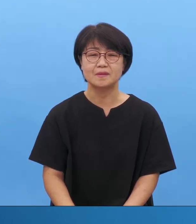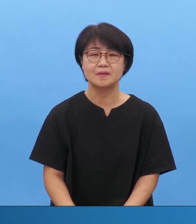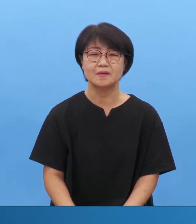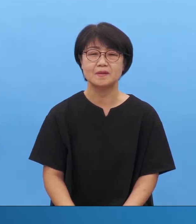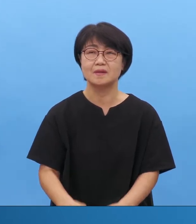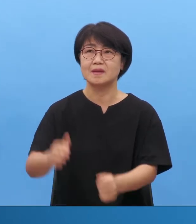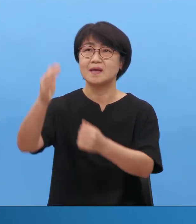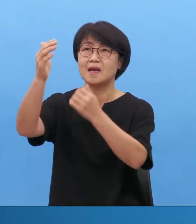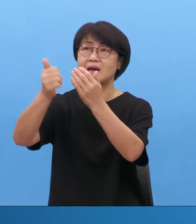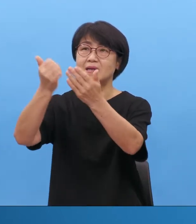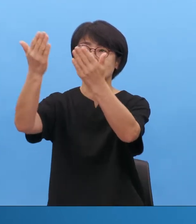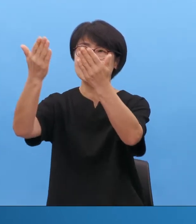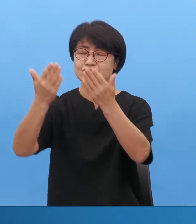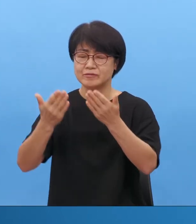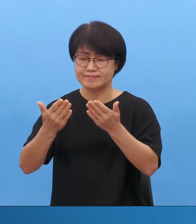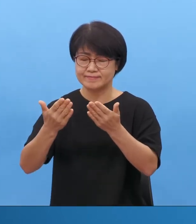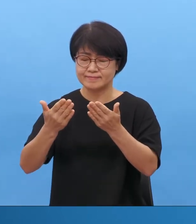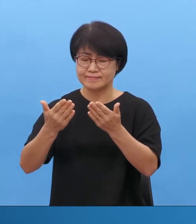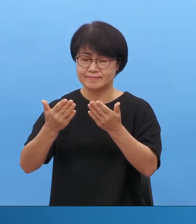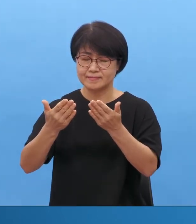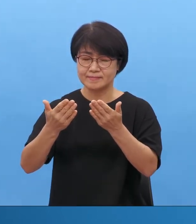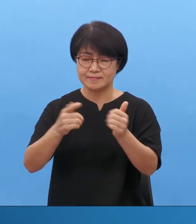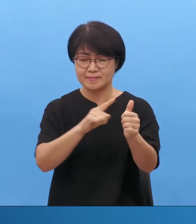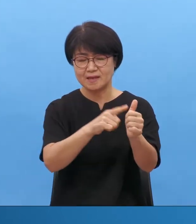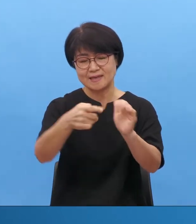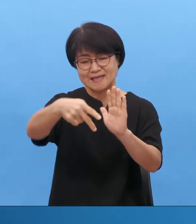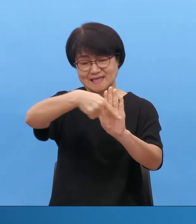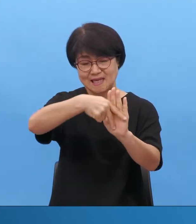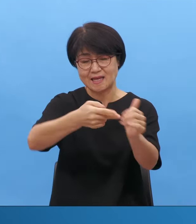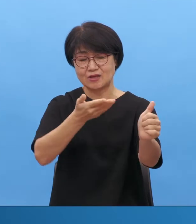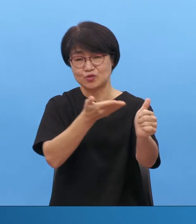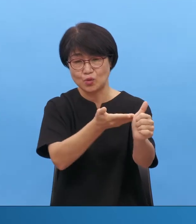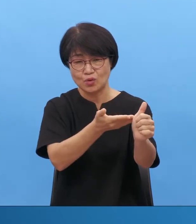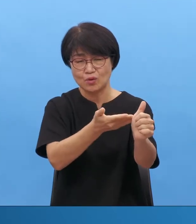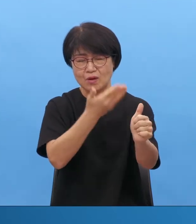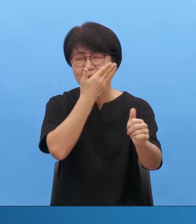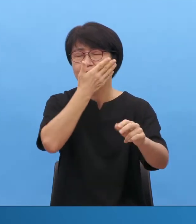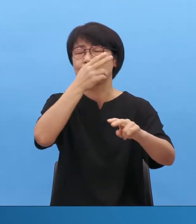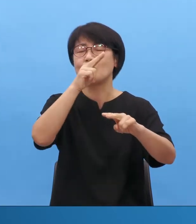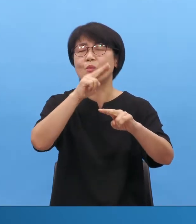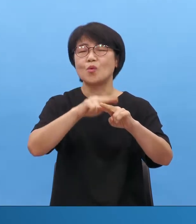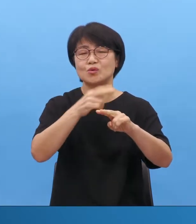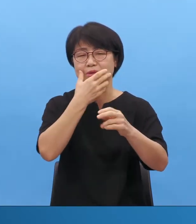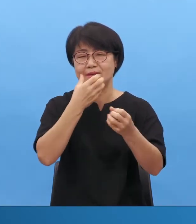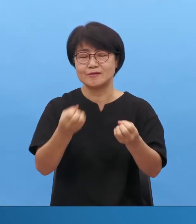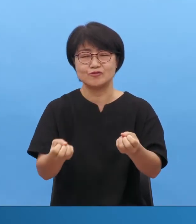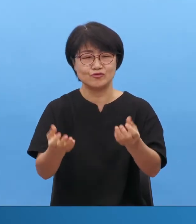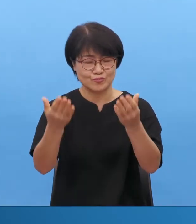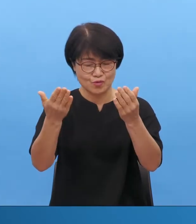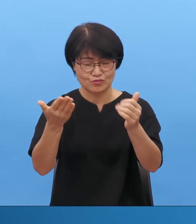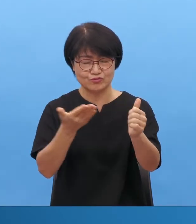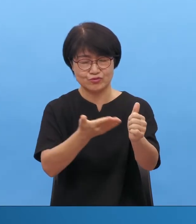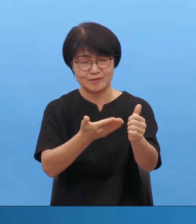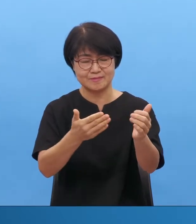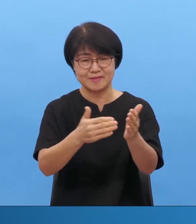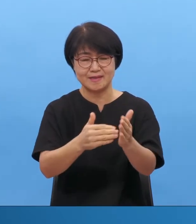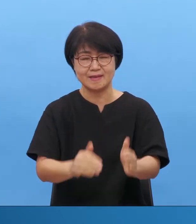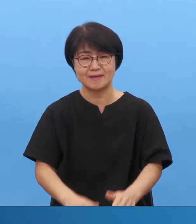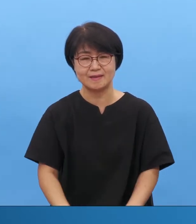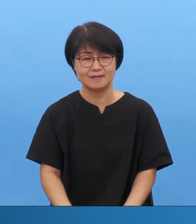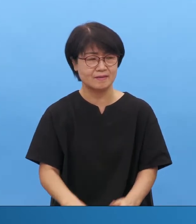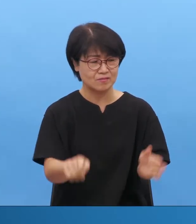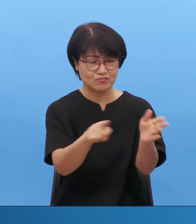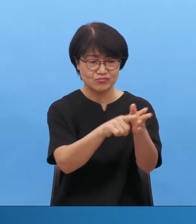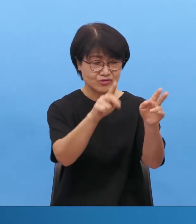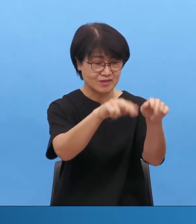보좌의 축복을 탁 누리도록 만들었어요. The very first thing that God gives to Isaiah was for him to enjoy the blessing of the throne. 불신자들은 알 수가 없죠. And this is